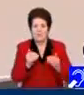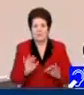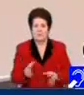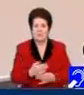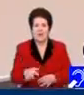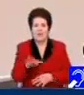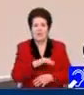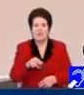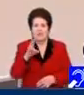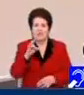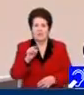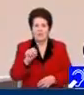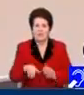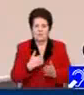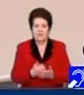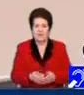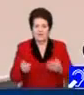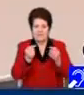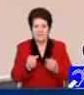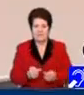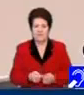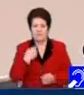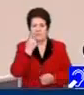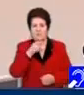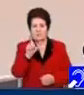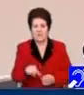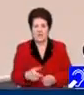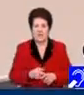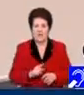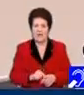Cartierul general NATO a identificat persoana care